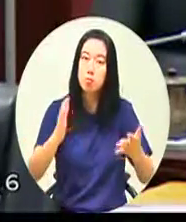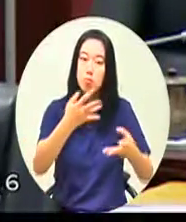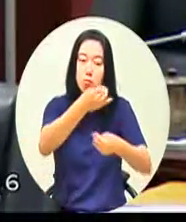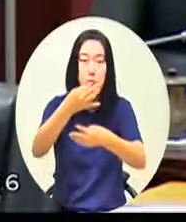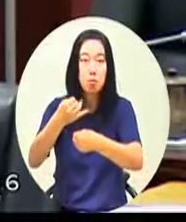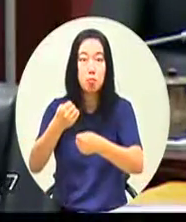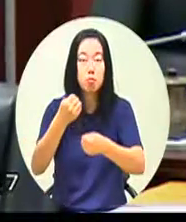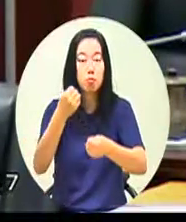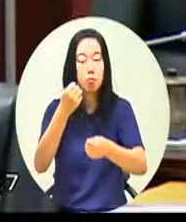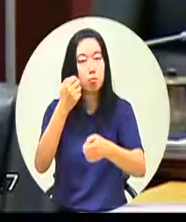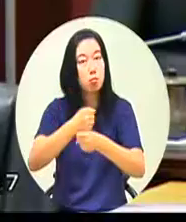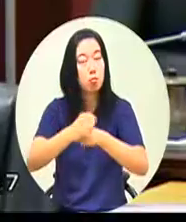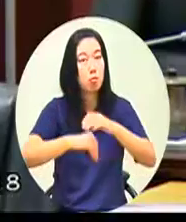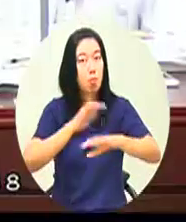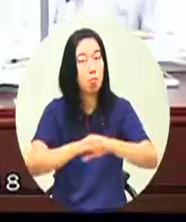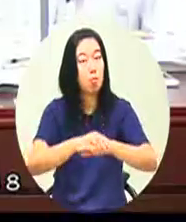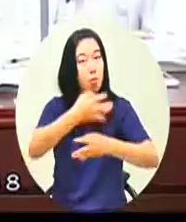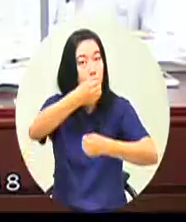实它如果在，